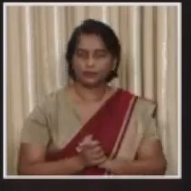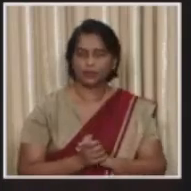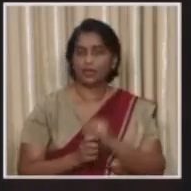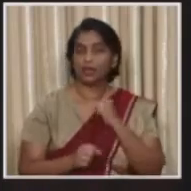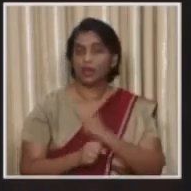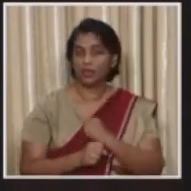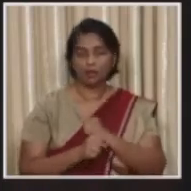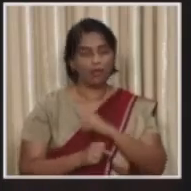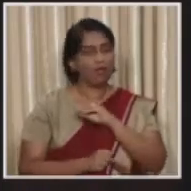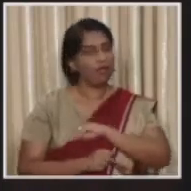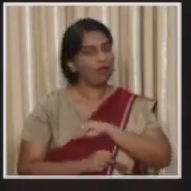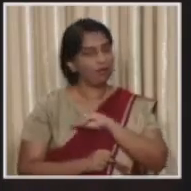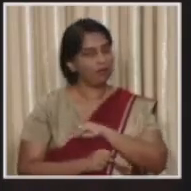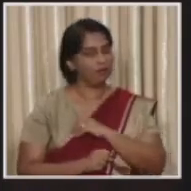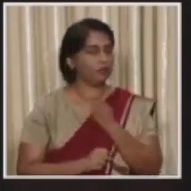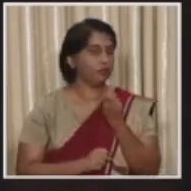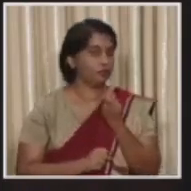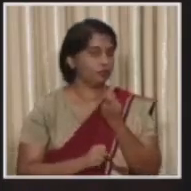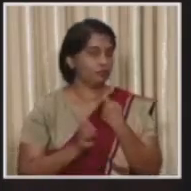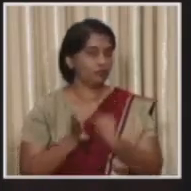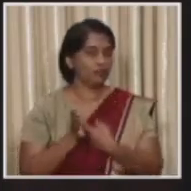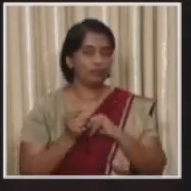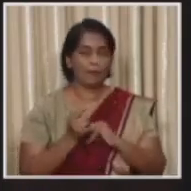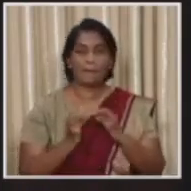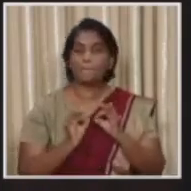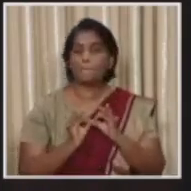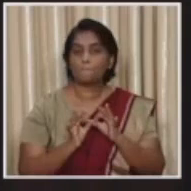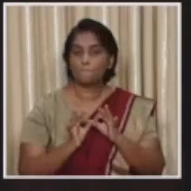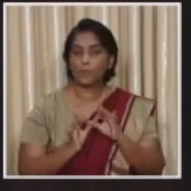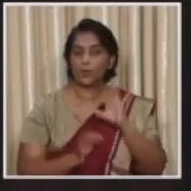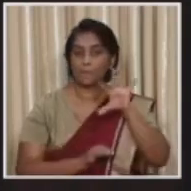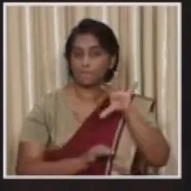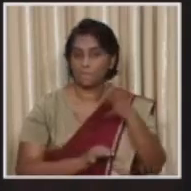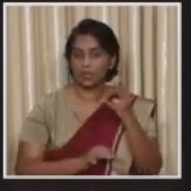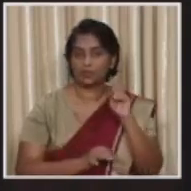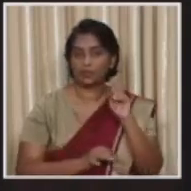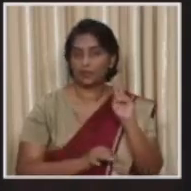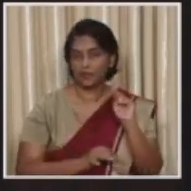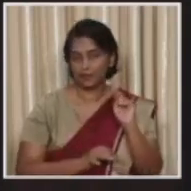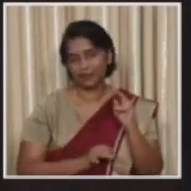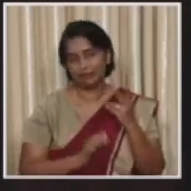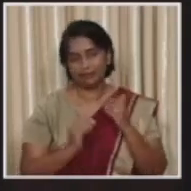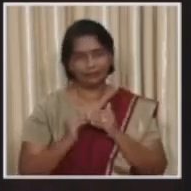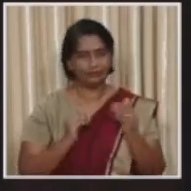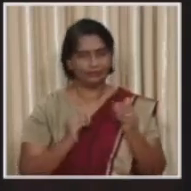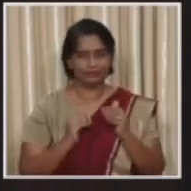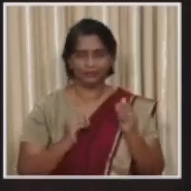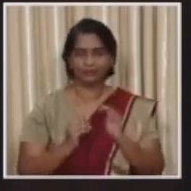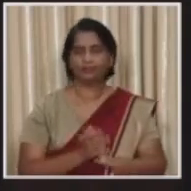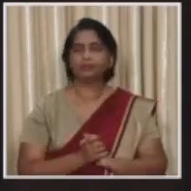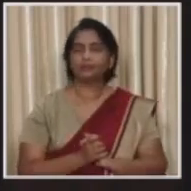රාජ්‍ය ආදායම රුපියල් බිලියන 520 ගණනකින්